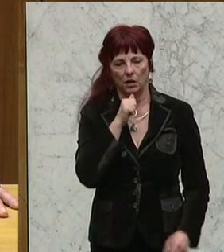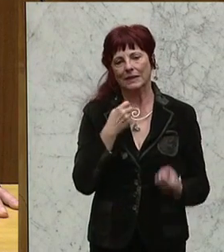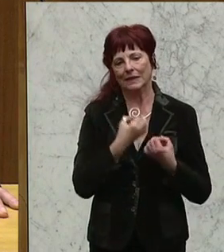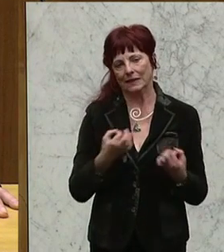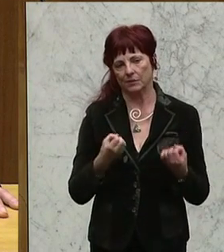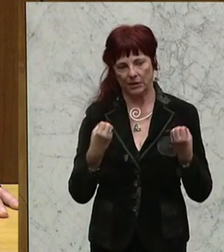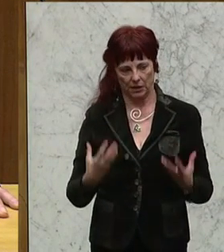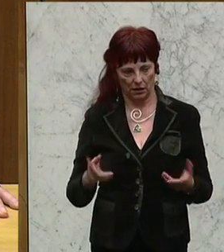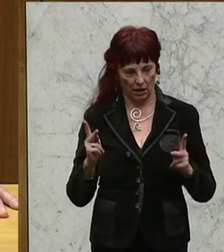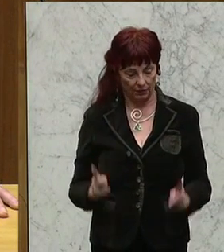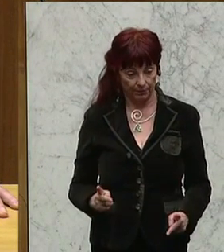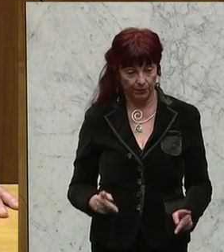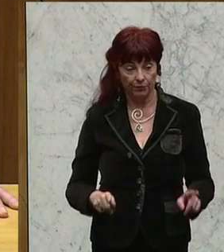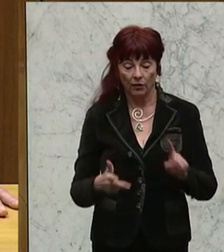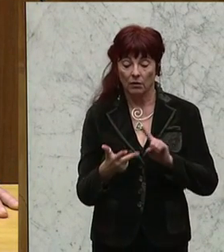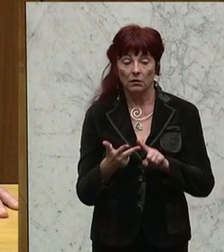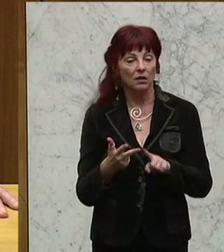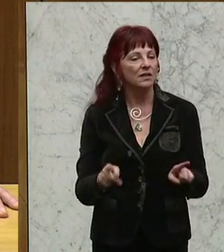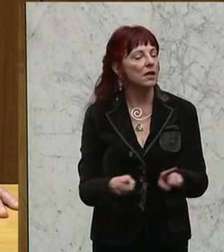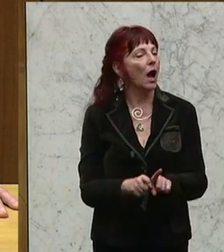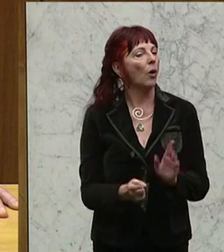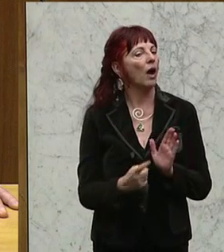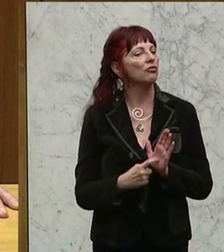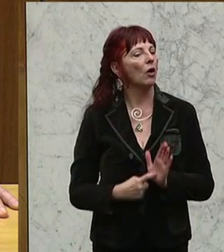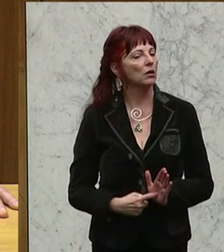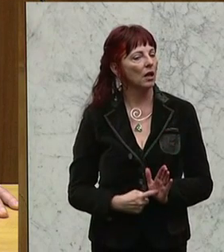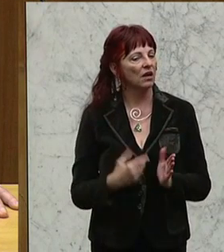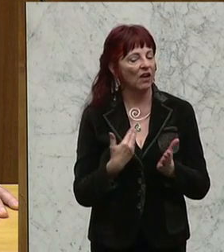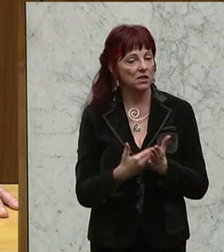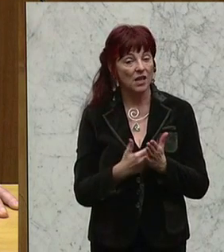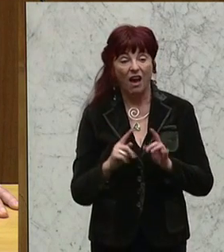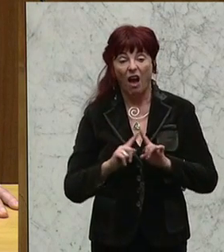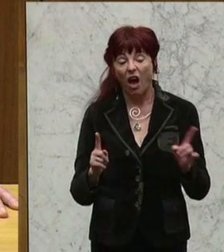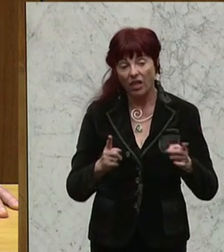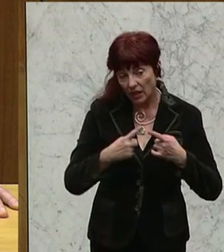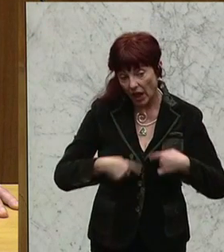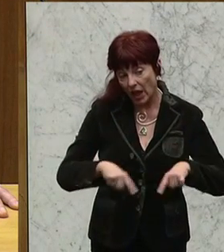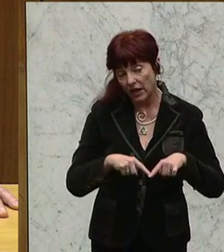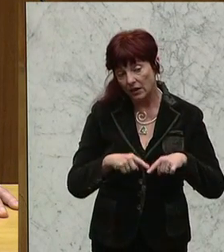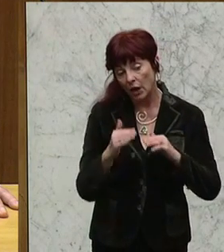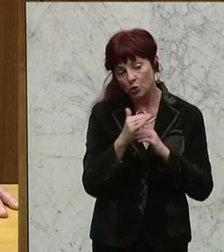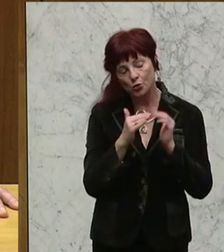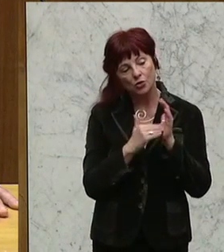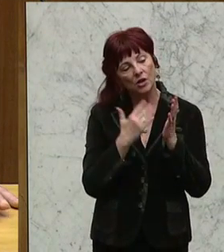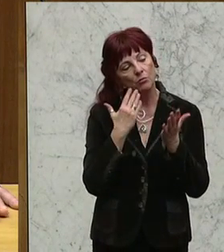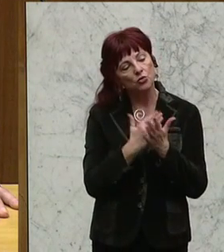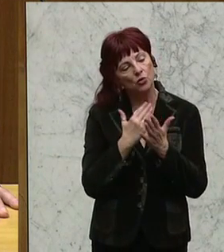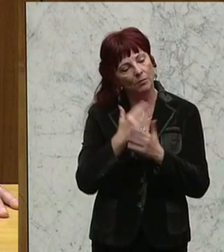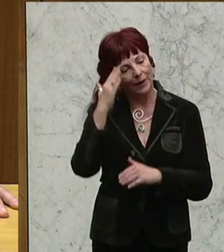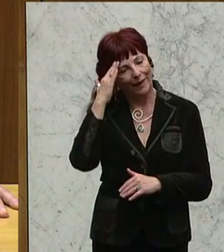passieren erforderlich ist die Führung eines in anderen Ländern durchaus bekannten Systems des